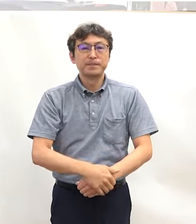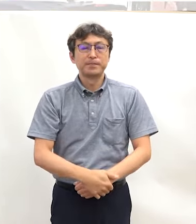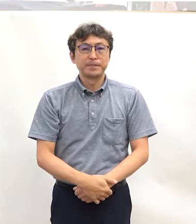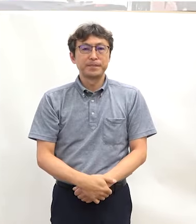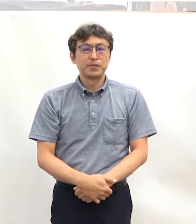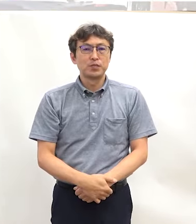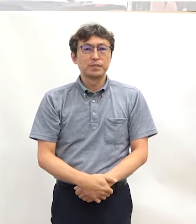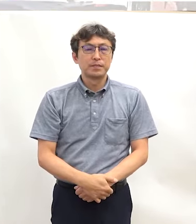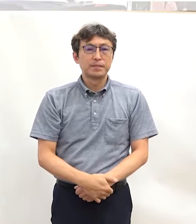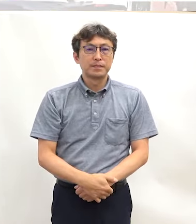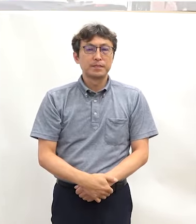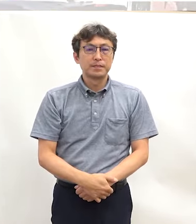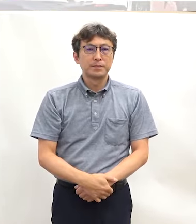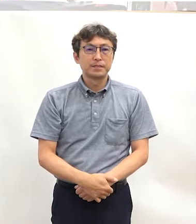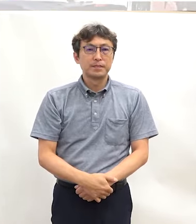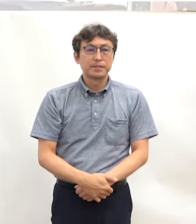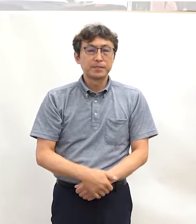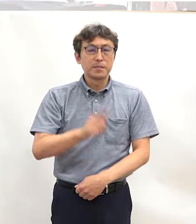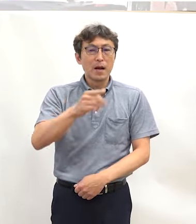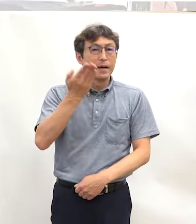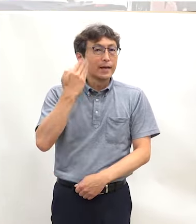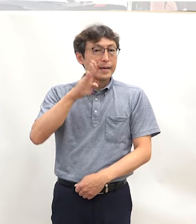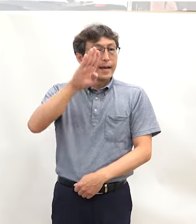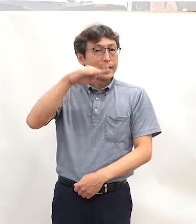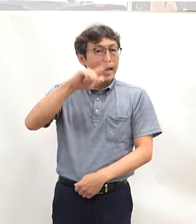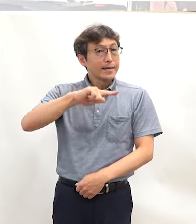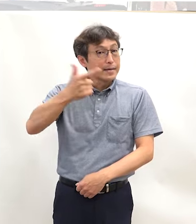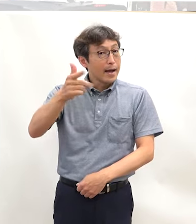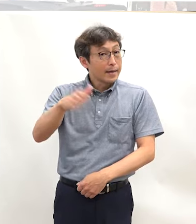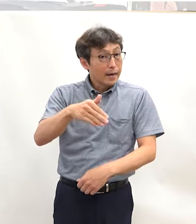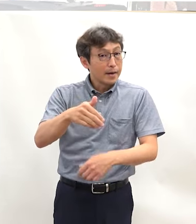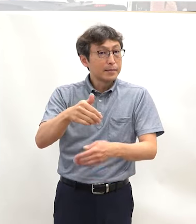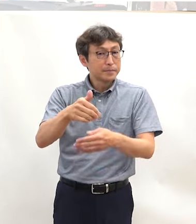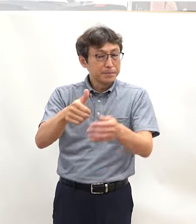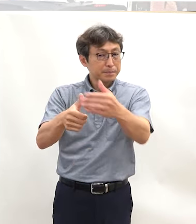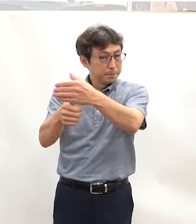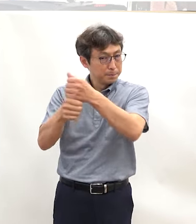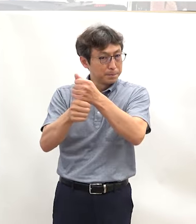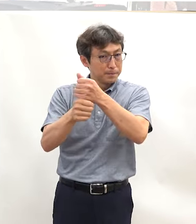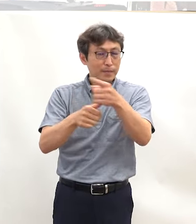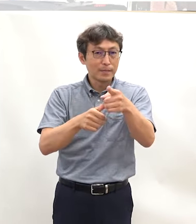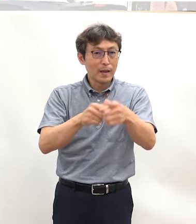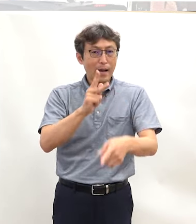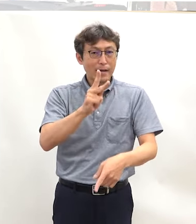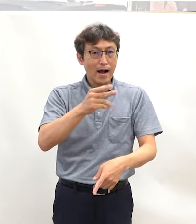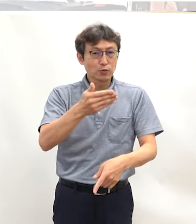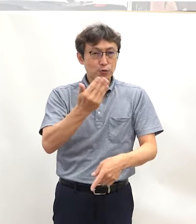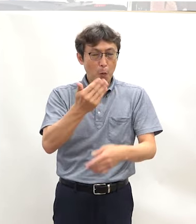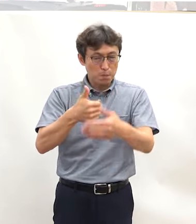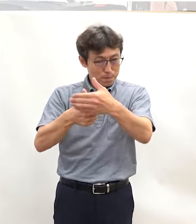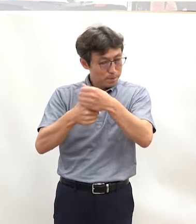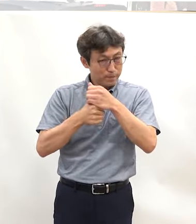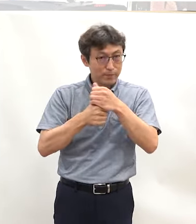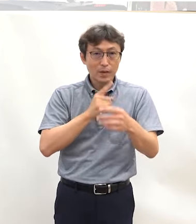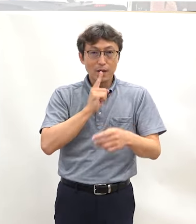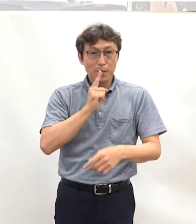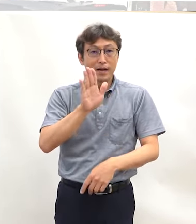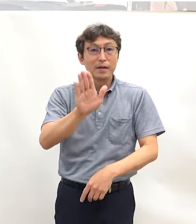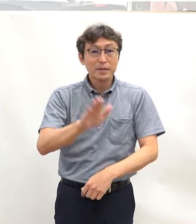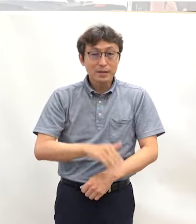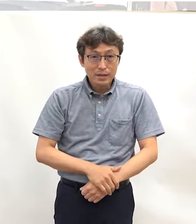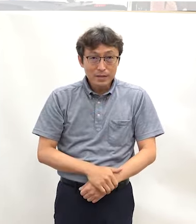い、診療体制県外からお医者さん1人、はい、確保するということだったんですが、この方は